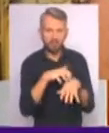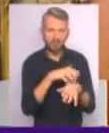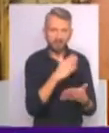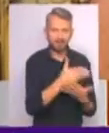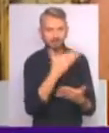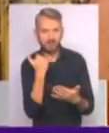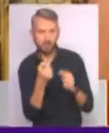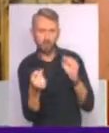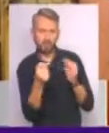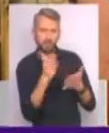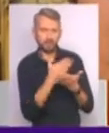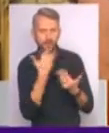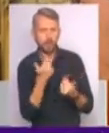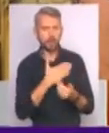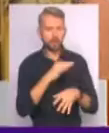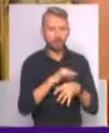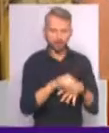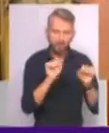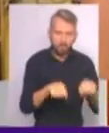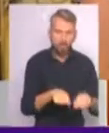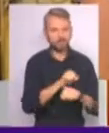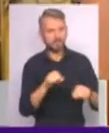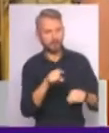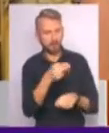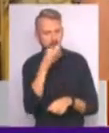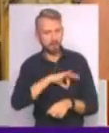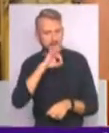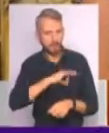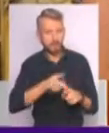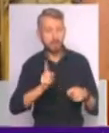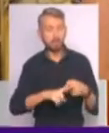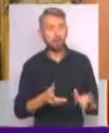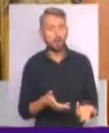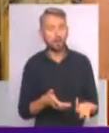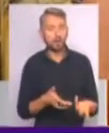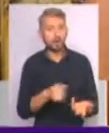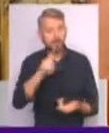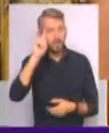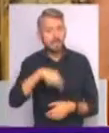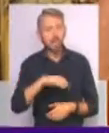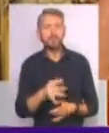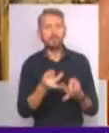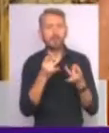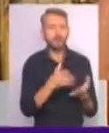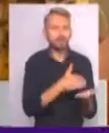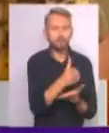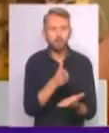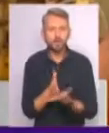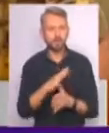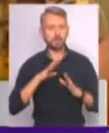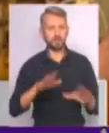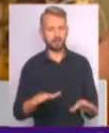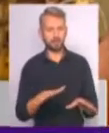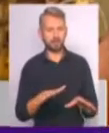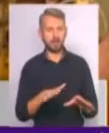ли наши заболевания это принимать. Поэтому, в общем-то... Вы знаете, простых путей не бывает. То есть